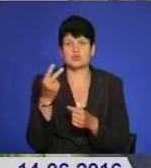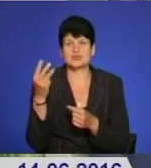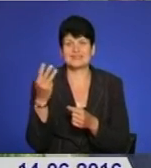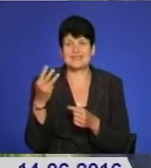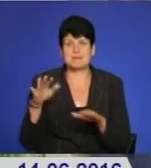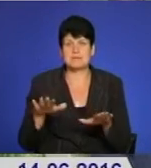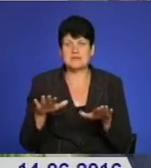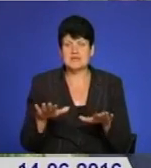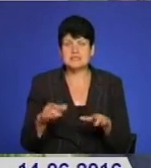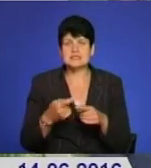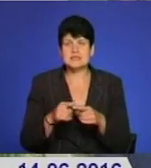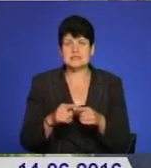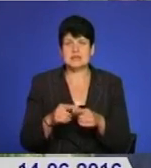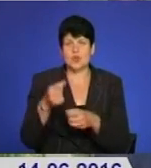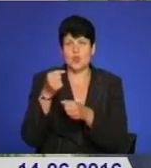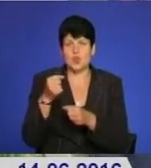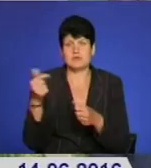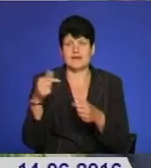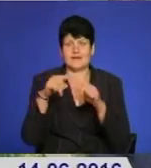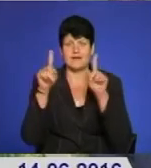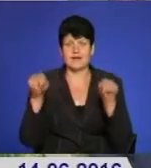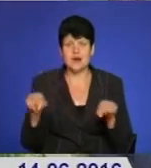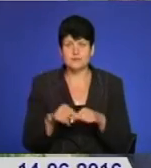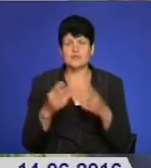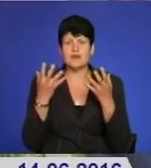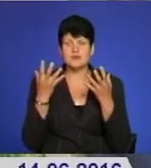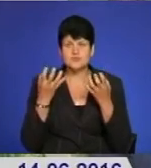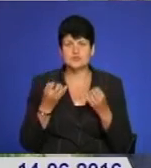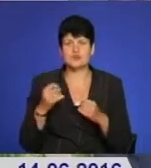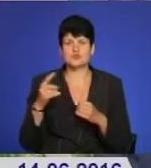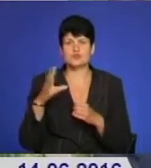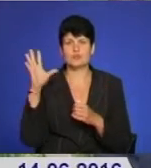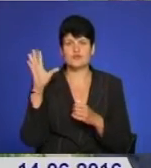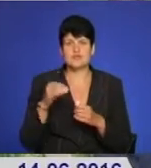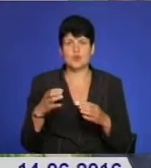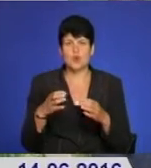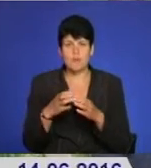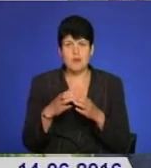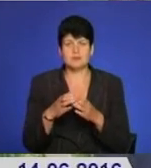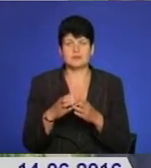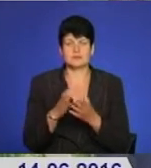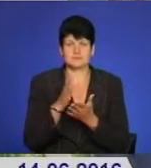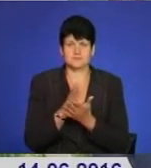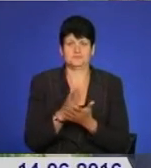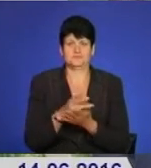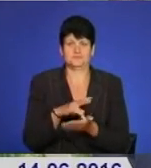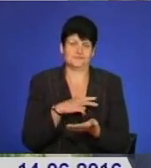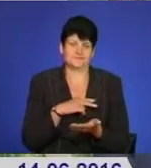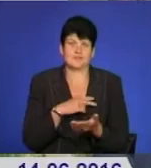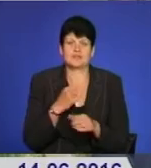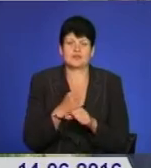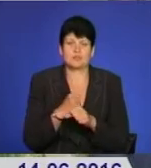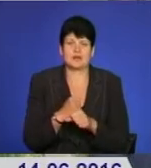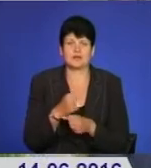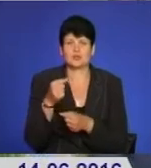місце, значить, це кубки, грамоти, але ми ще, щоб всі команди з чимось поїхали, ще зробили додаткові такі